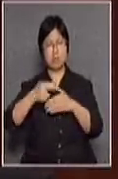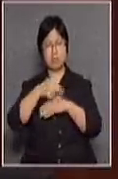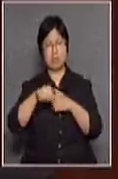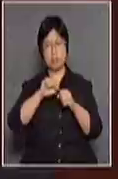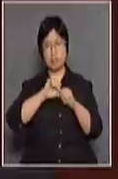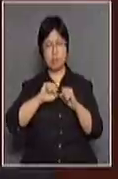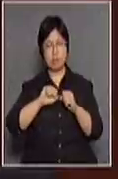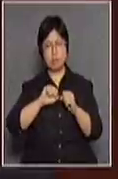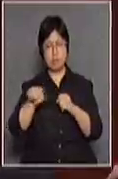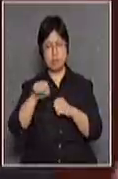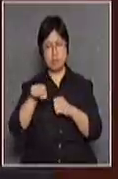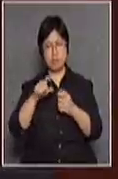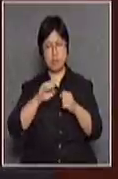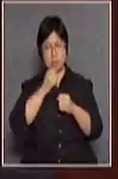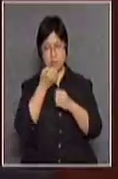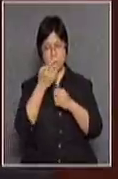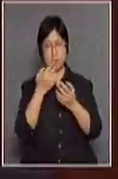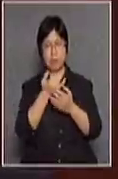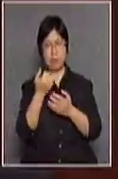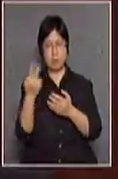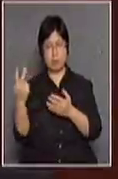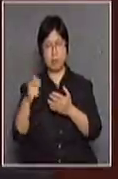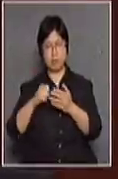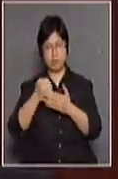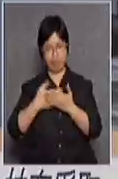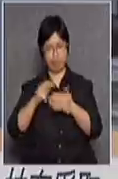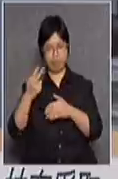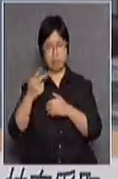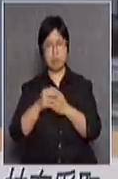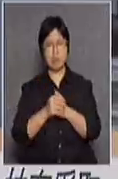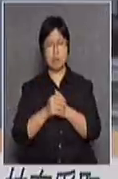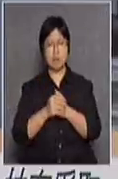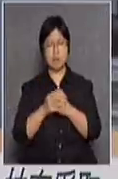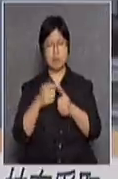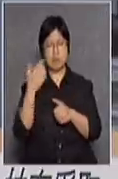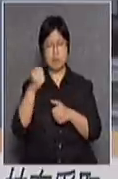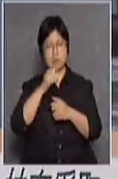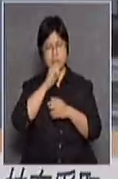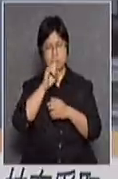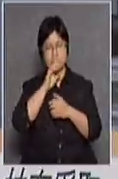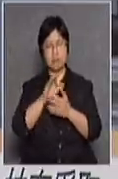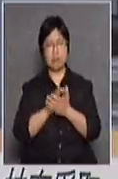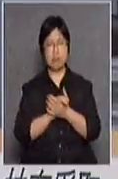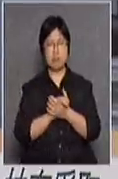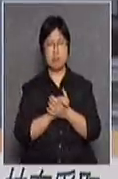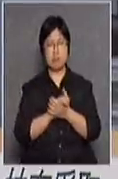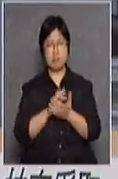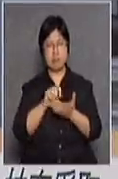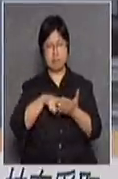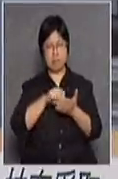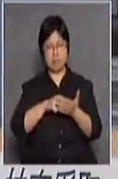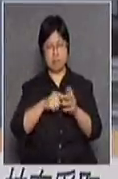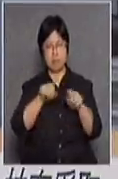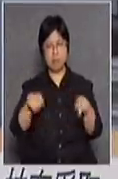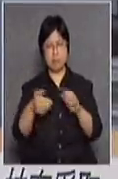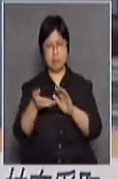梁國雄議員，請你動議第662項修正案。 主席，我動議載列於講稿